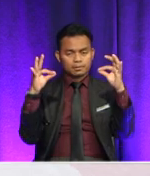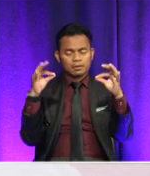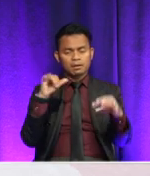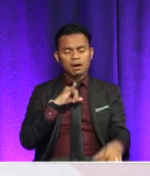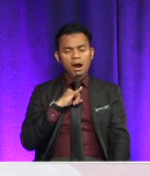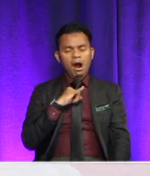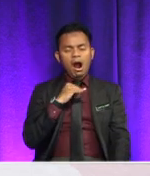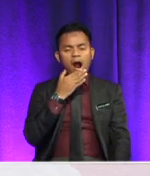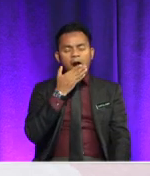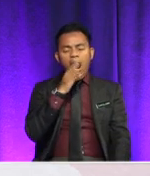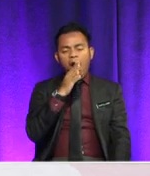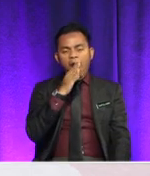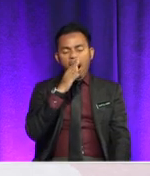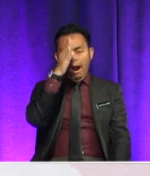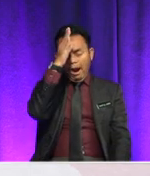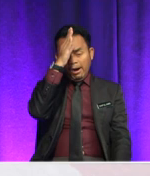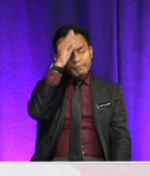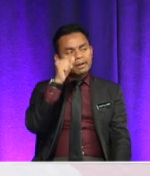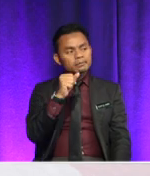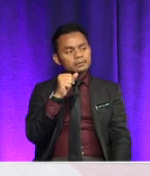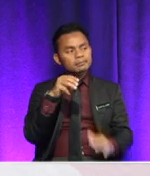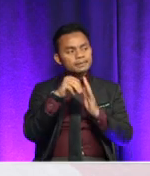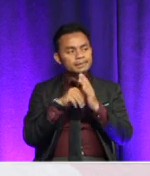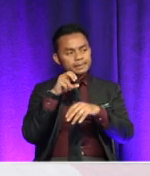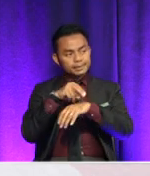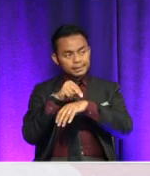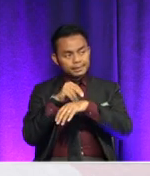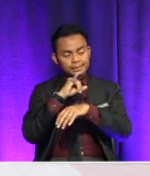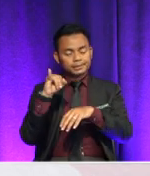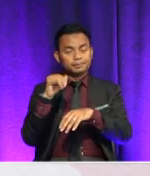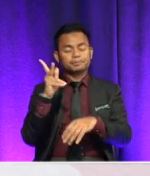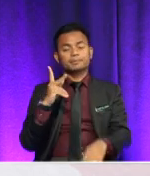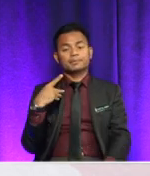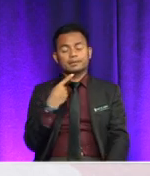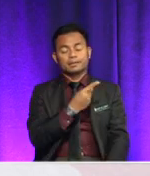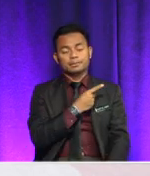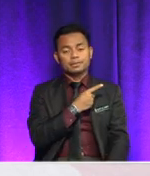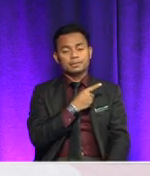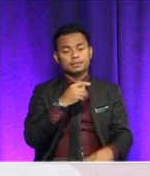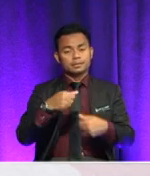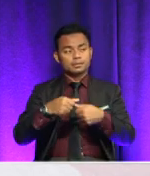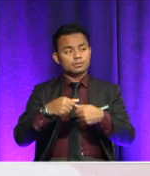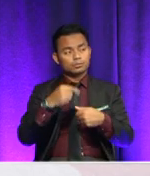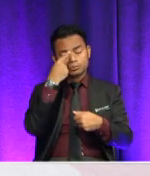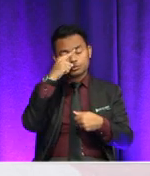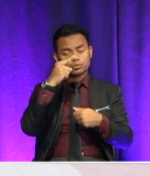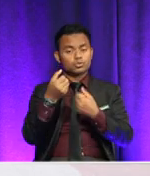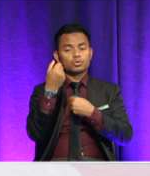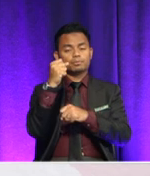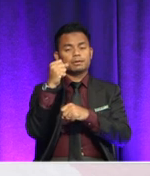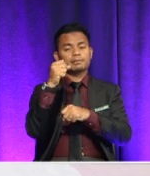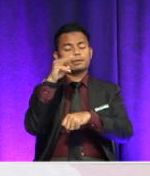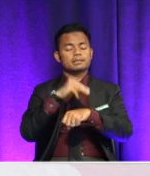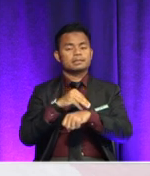menasehati kami Supaya besok pagi ketika makan Ayah ini adalah ayat majemuk campuran campuran